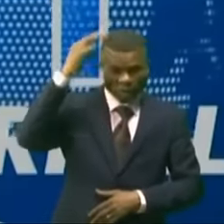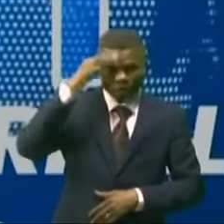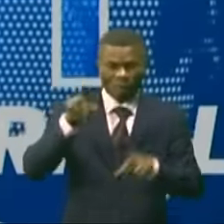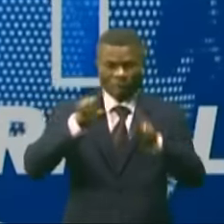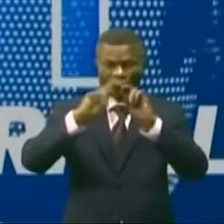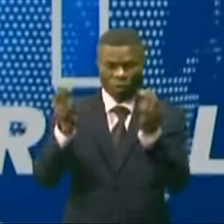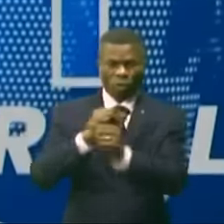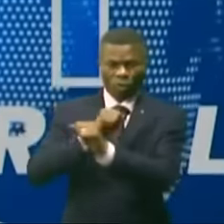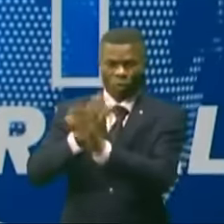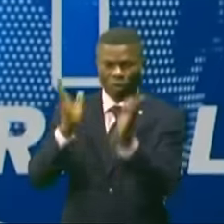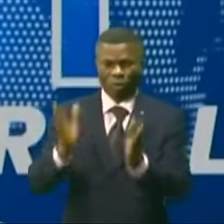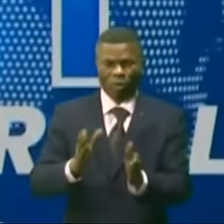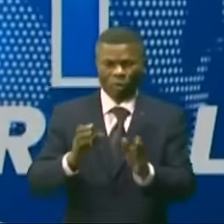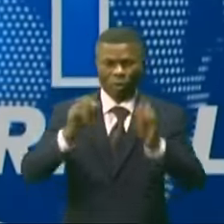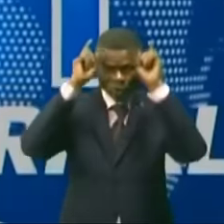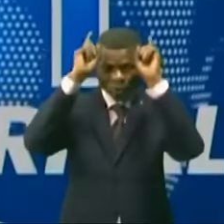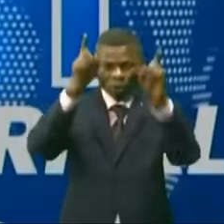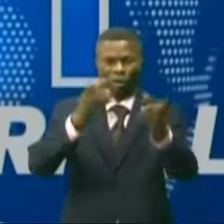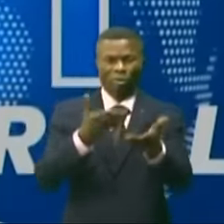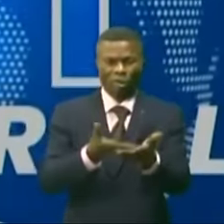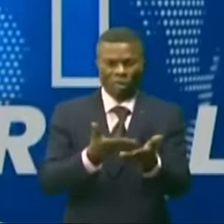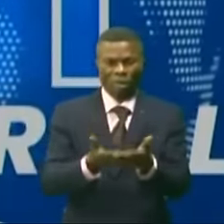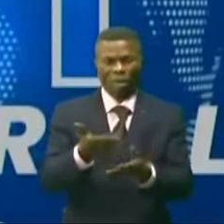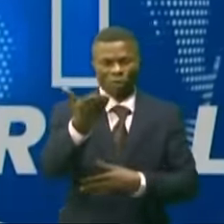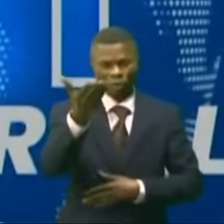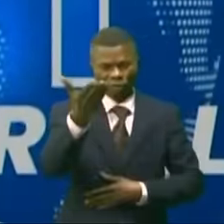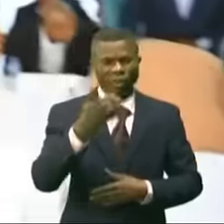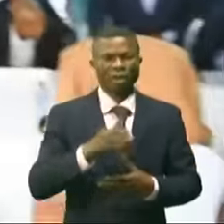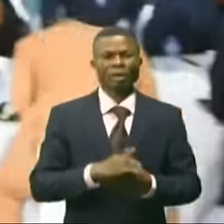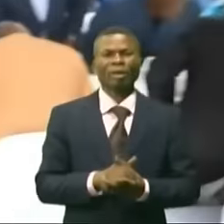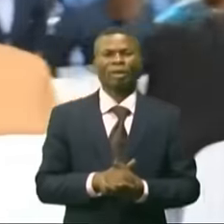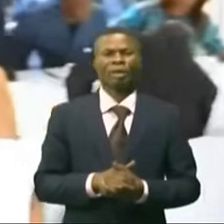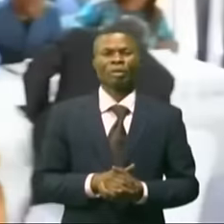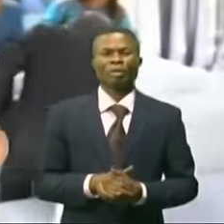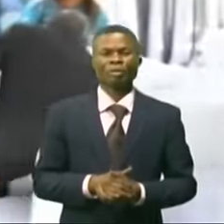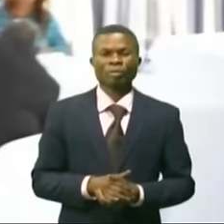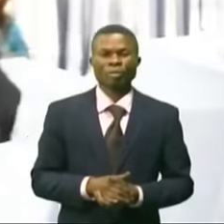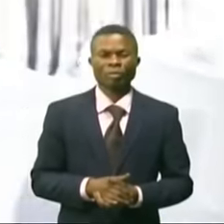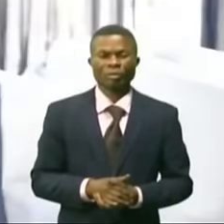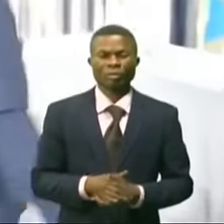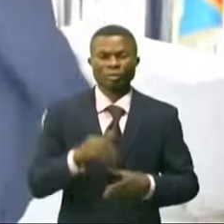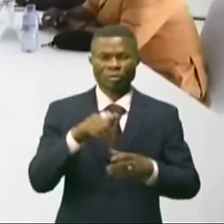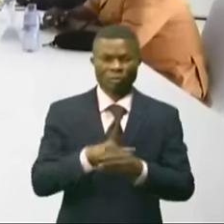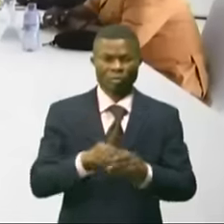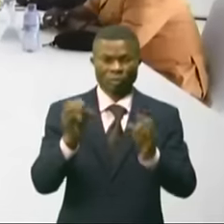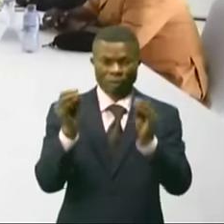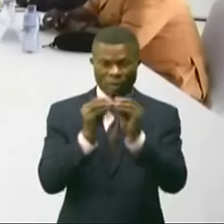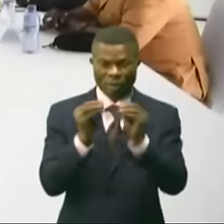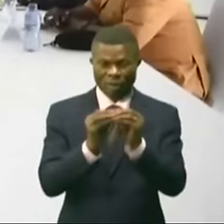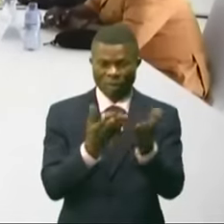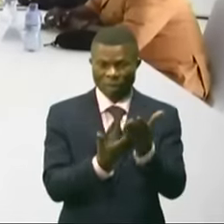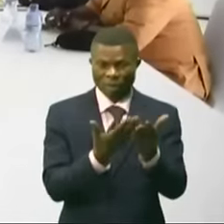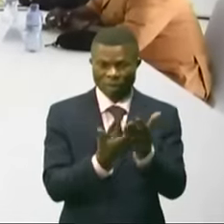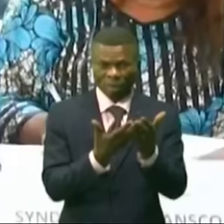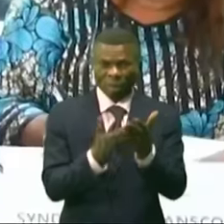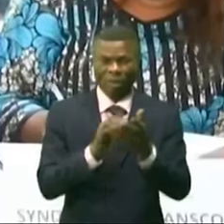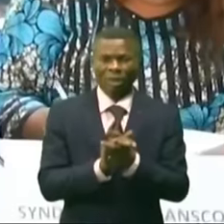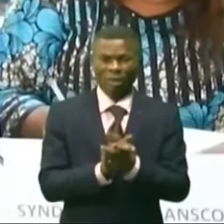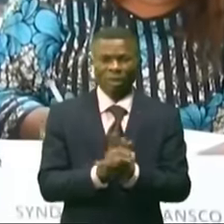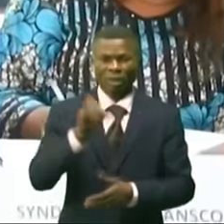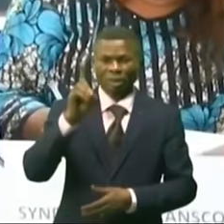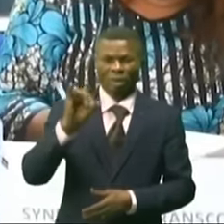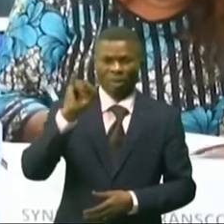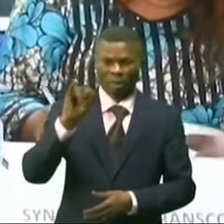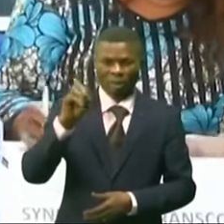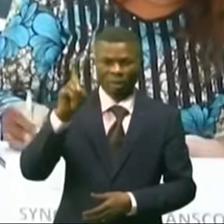banc syndical de Transco Nicole cess pour le reportage au cours de cette réunion Didier kimboubou